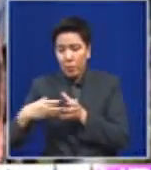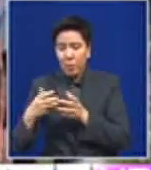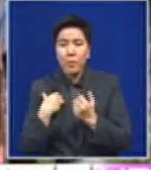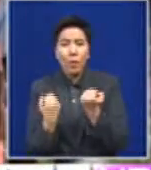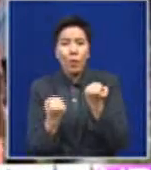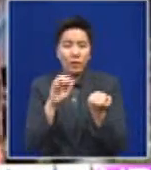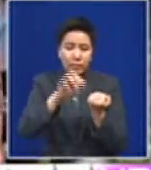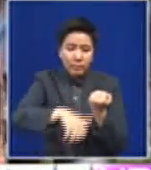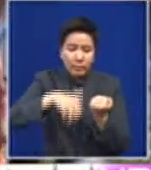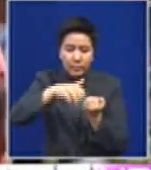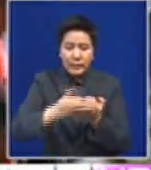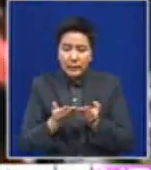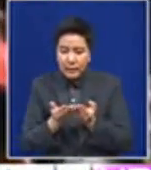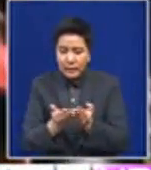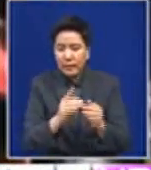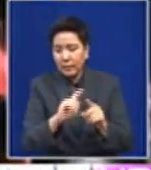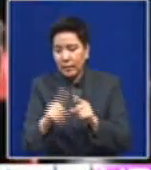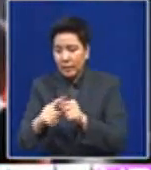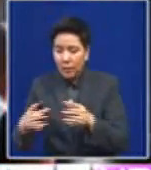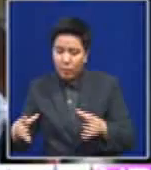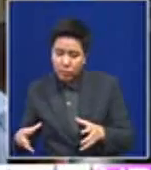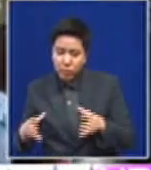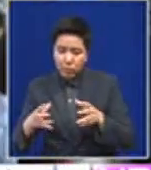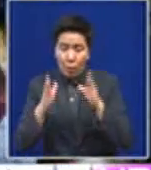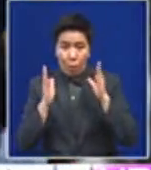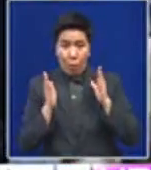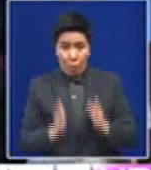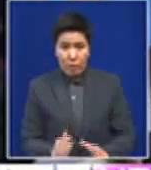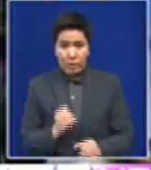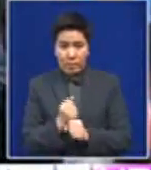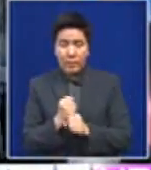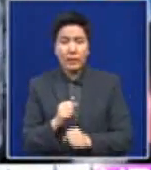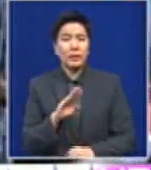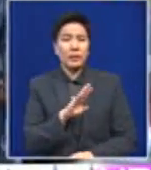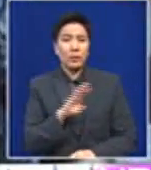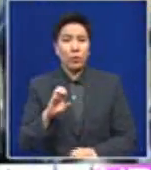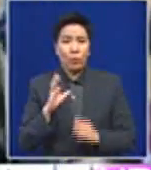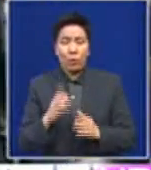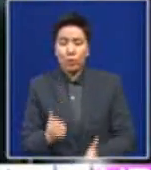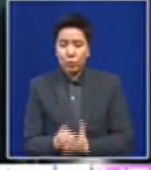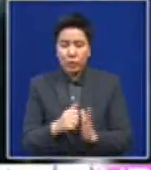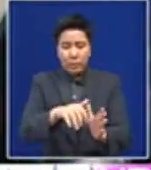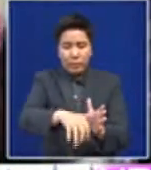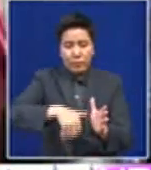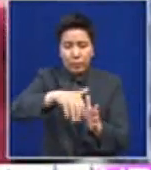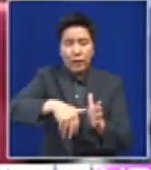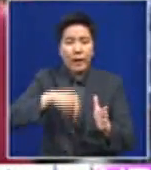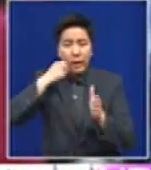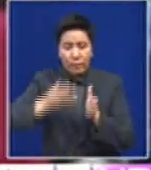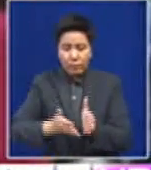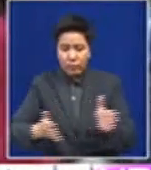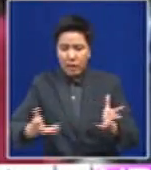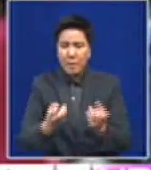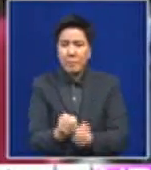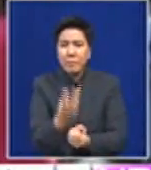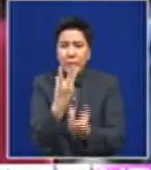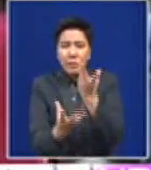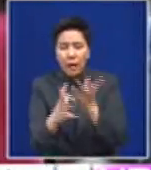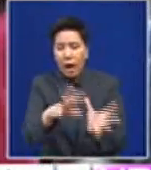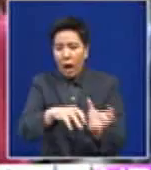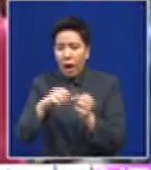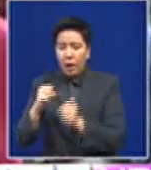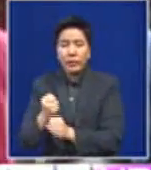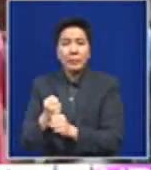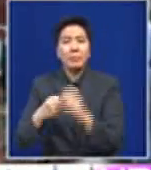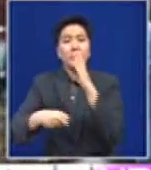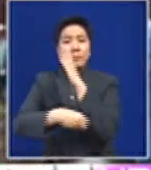ถแมคโครและเรือไฟเบอร์กลาสพร้อมกำลังพลและชาวบ้านกว่า400คนร่วมกันขุดลอกลำห้วยดวนนำวัชพืชไปทำปุ๋ยหมักแ